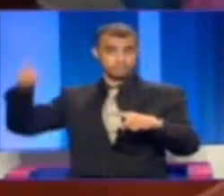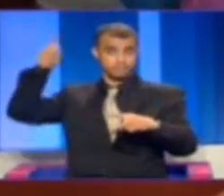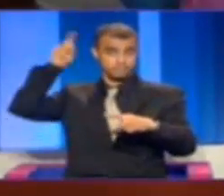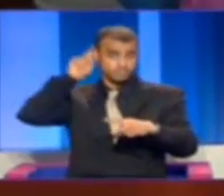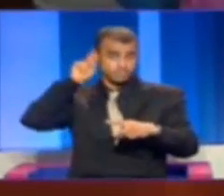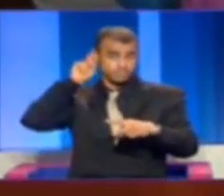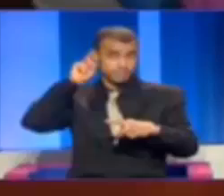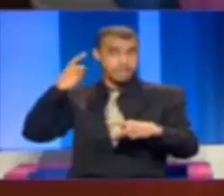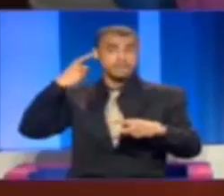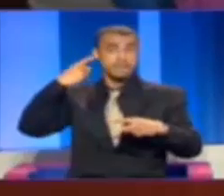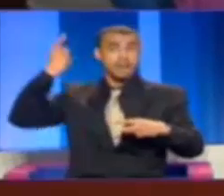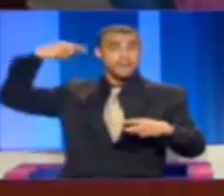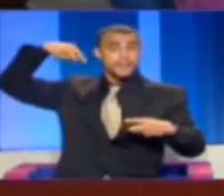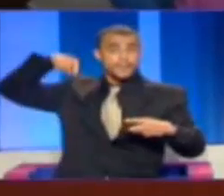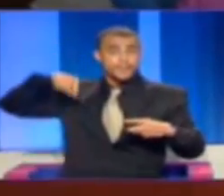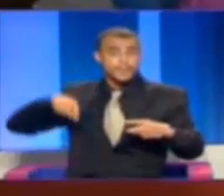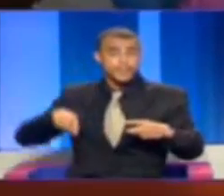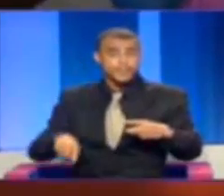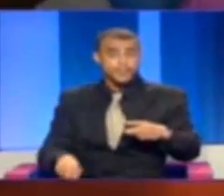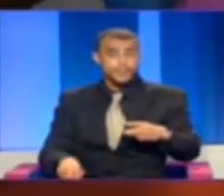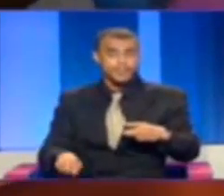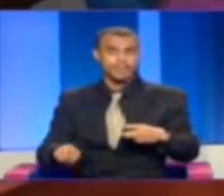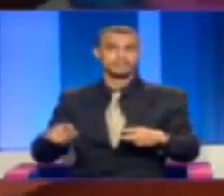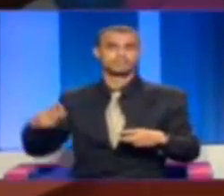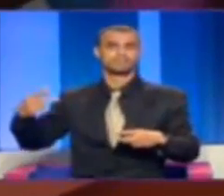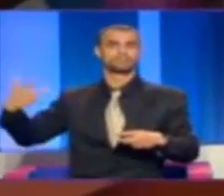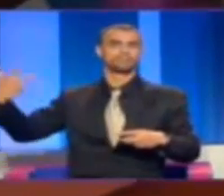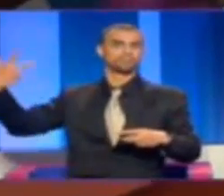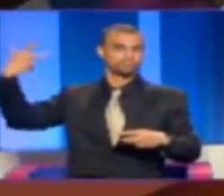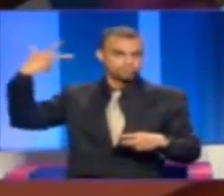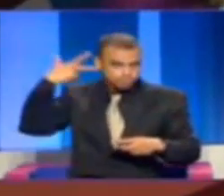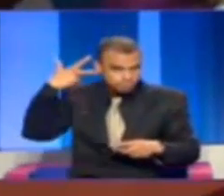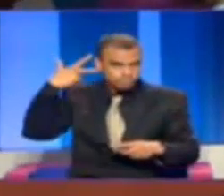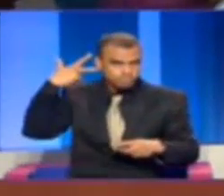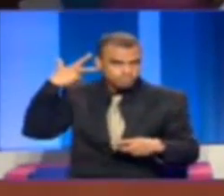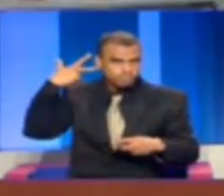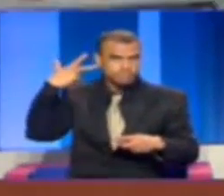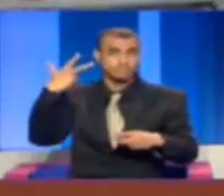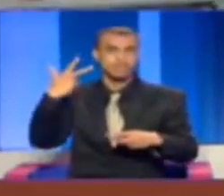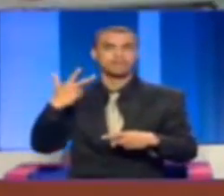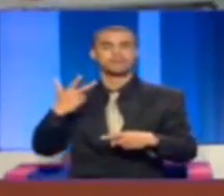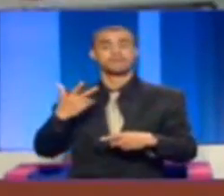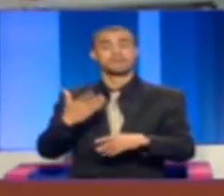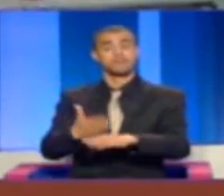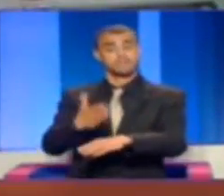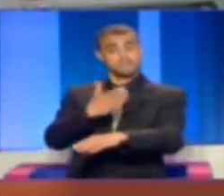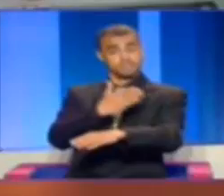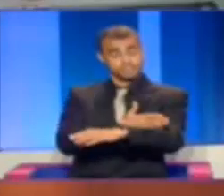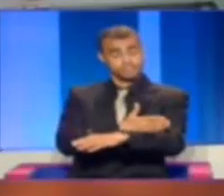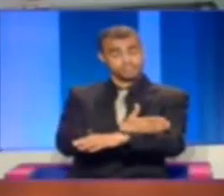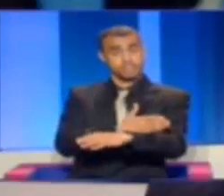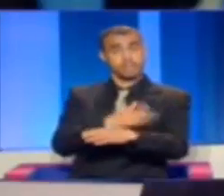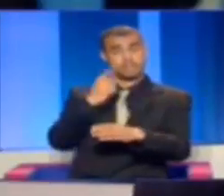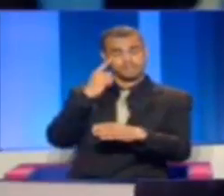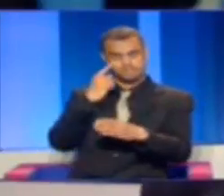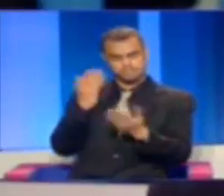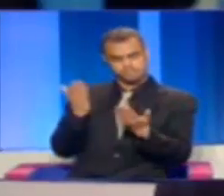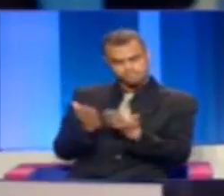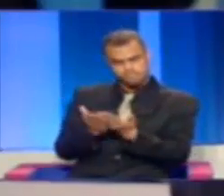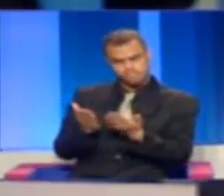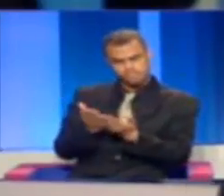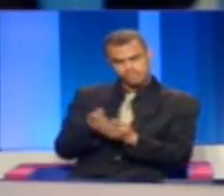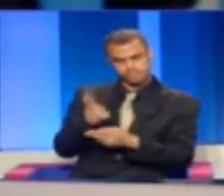فيه ديك العدسه وداك الشيء. طيب هاد القوقعه، القوقعة يعني الصمام العميق والشديد. الشديد، ولكن بعد دراسة